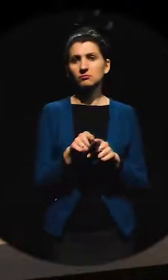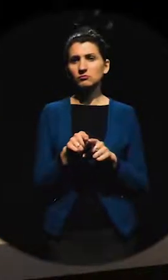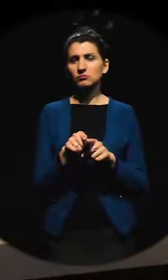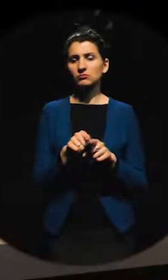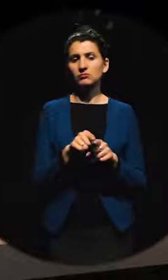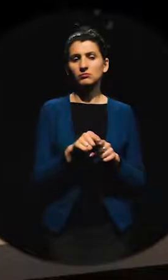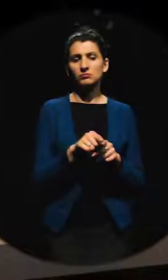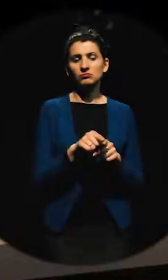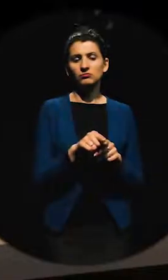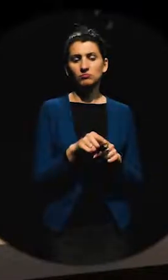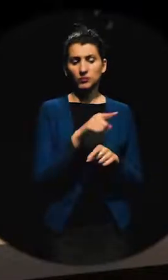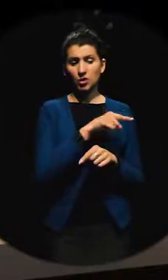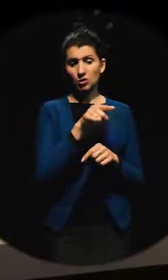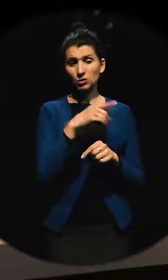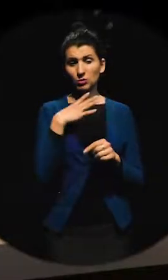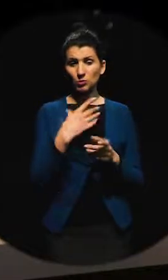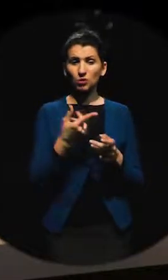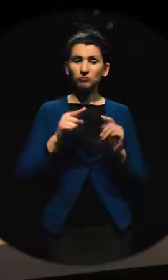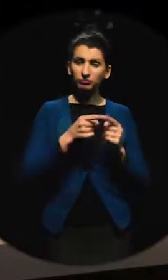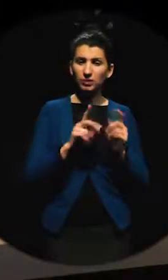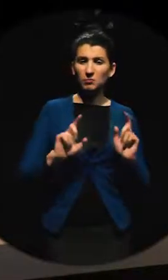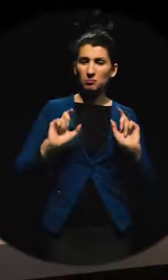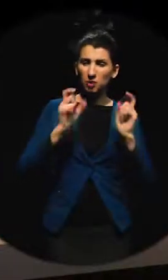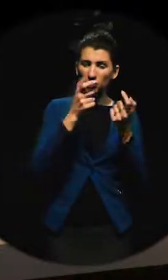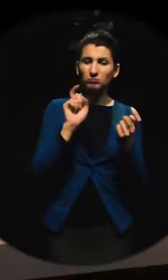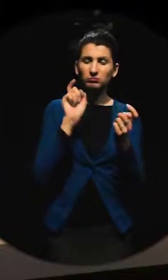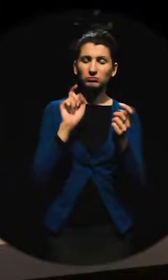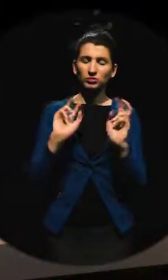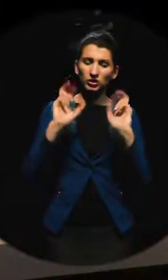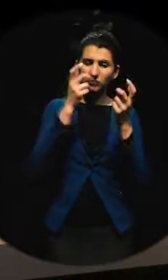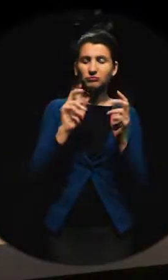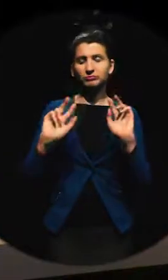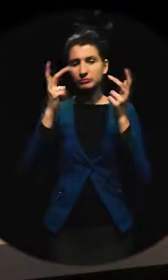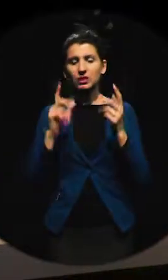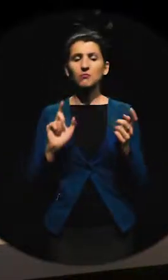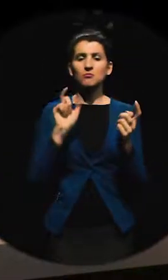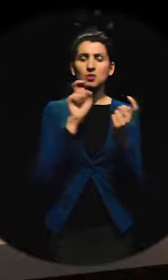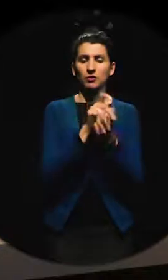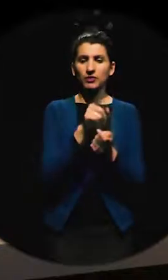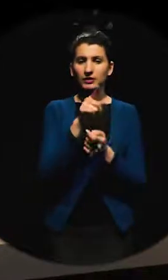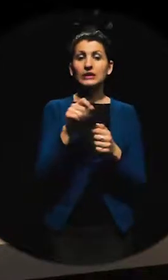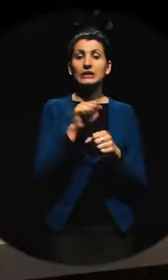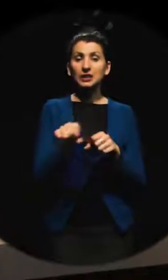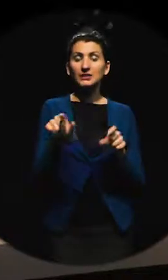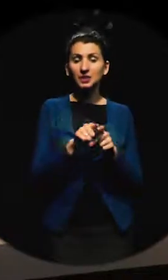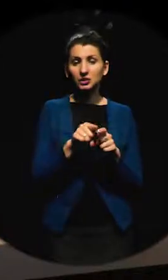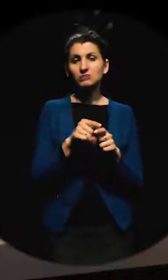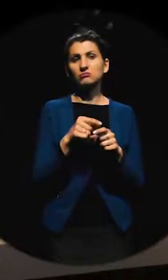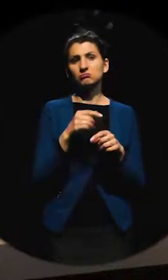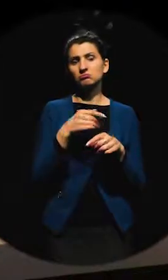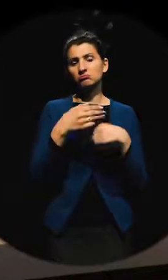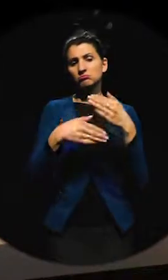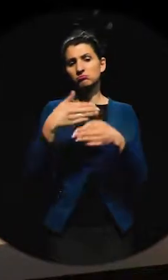z ich manifestów i dokumentów, które stworzyli członkowie UPIAS, wyprowadzona jest bardzo